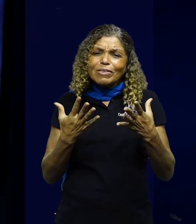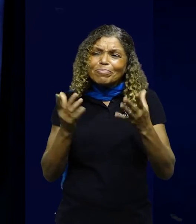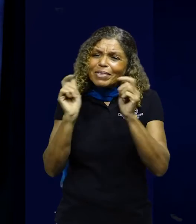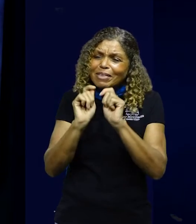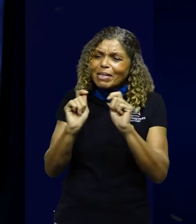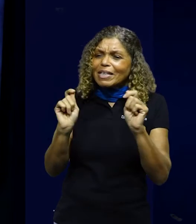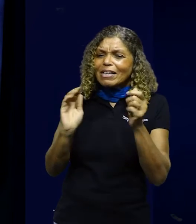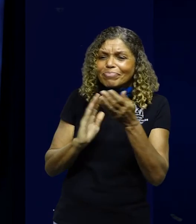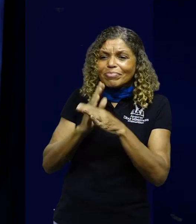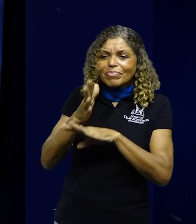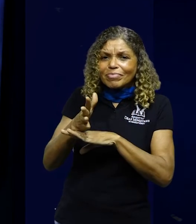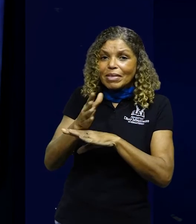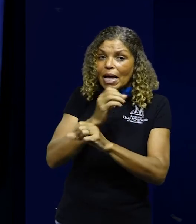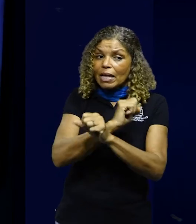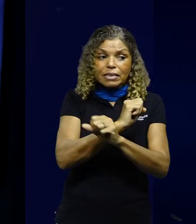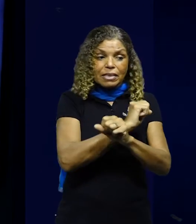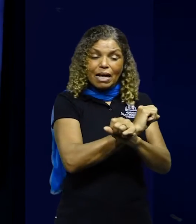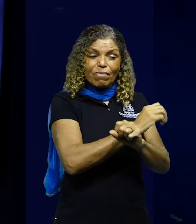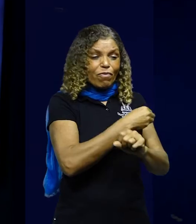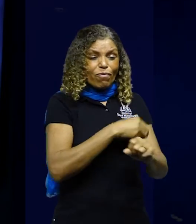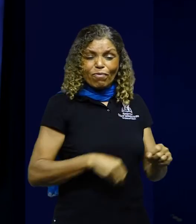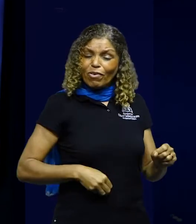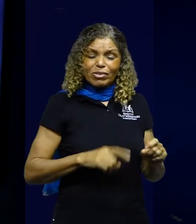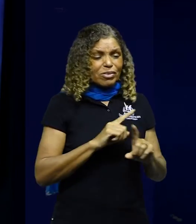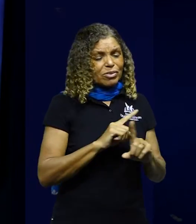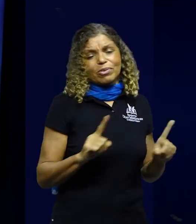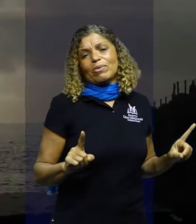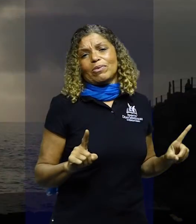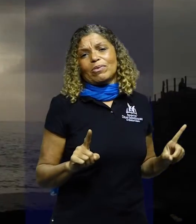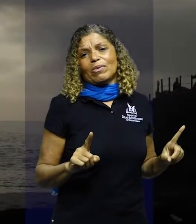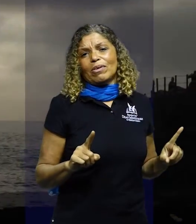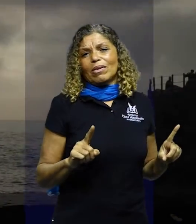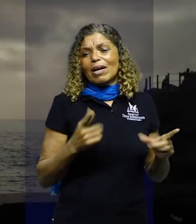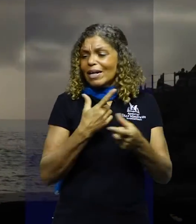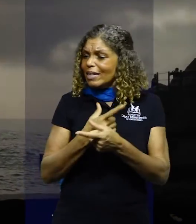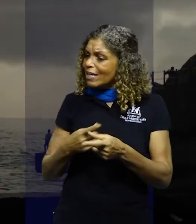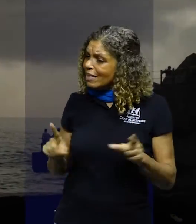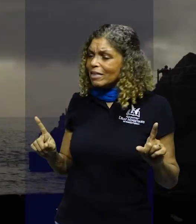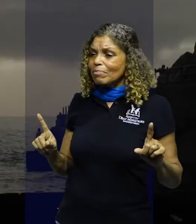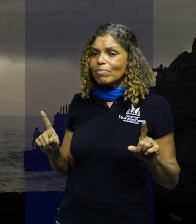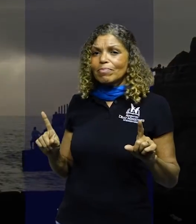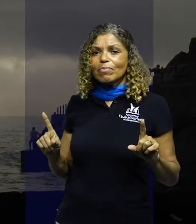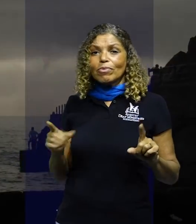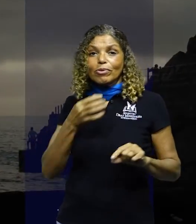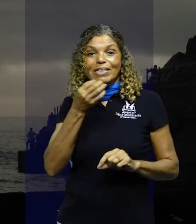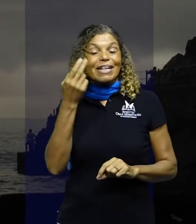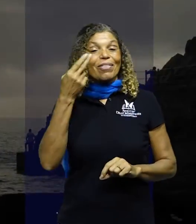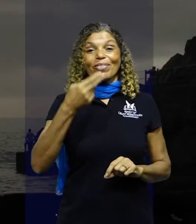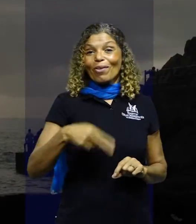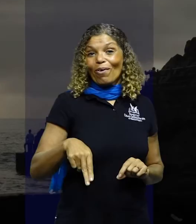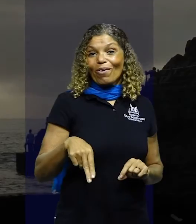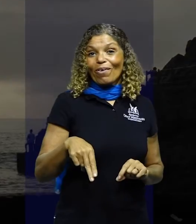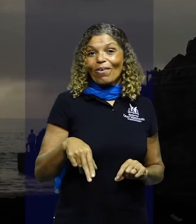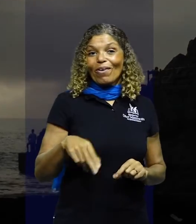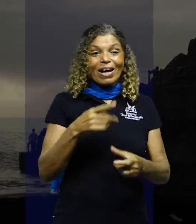ni de personne, mais soyons libres, véritablement libres, libres de dire non,